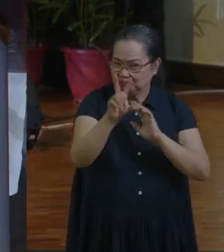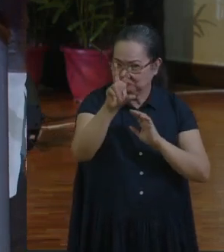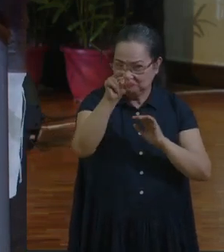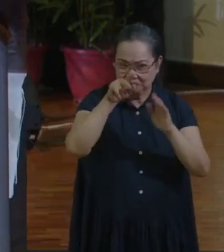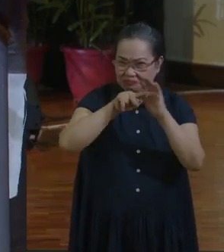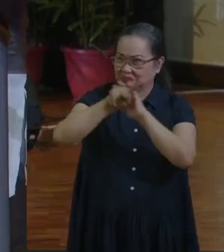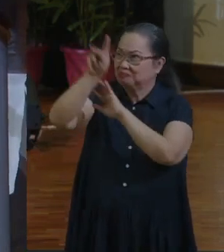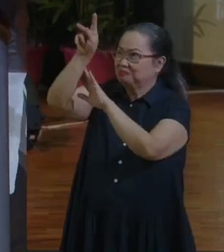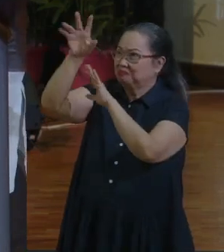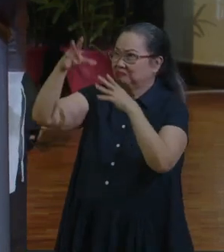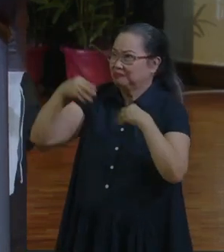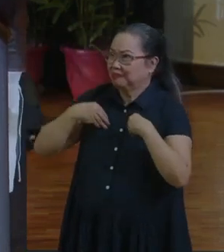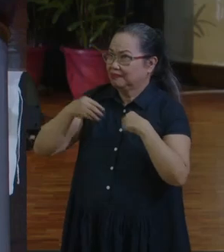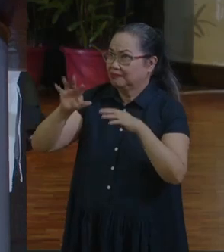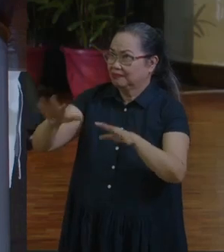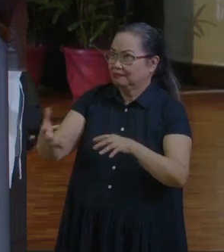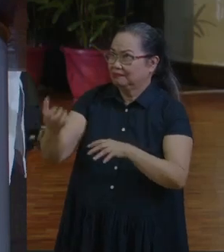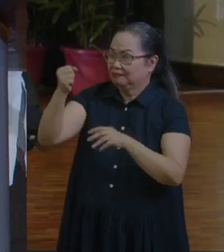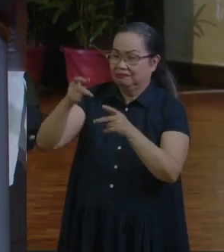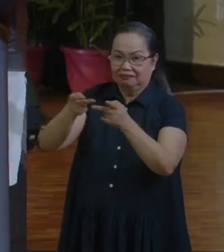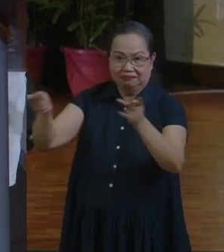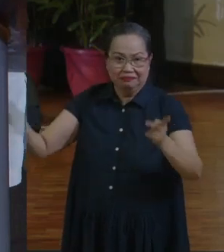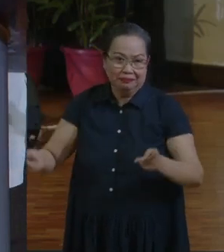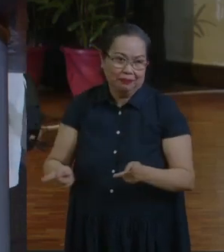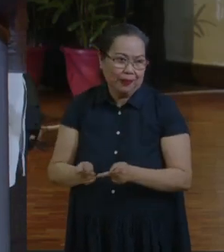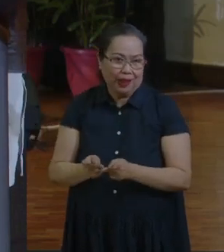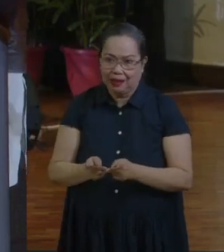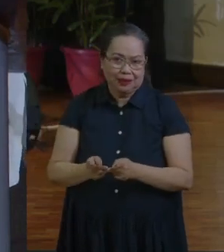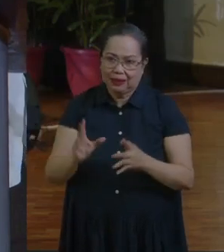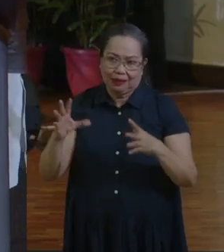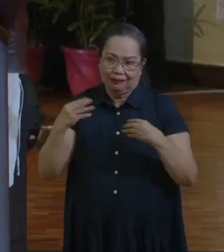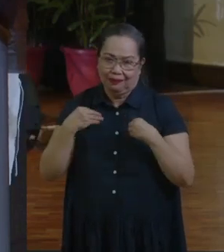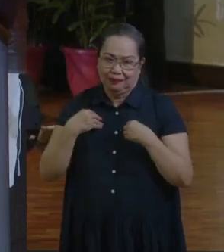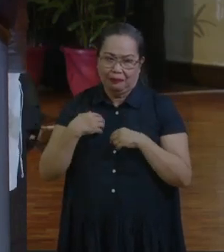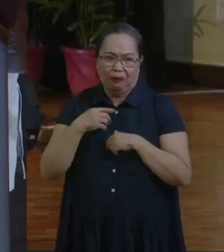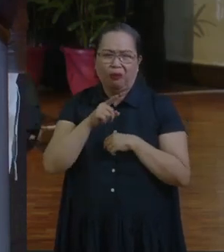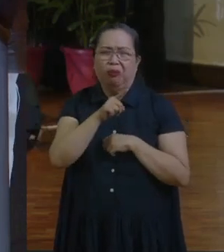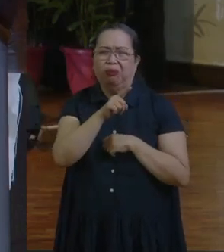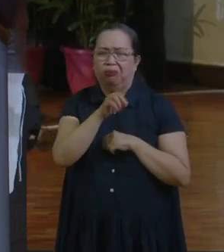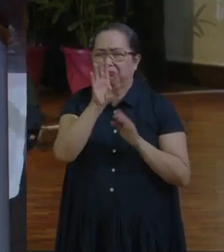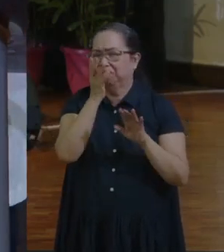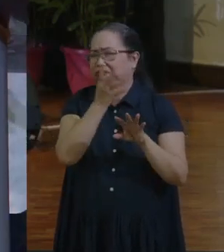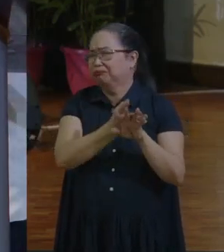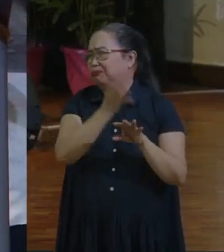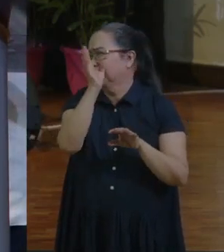is acceptable in his hometown. Sinabi sa Matthew